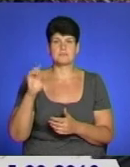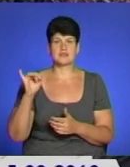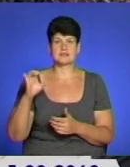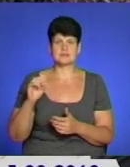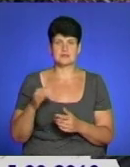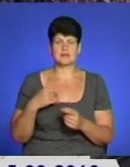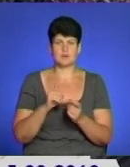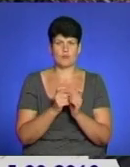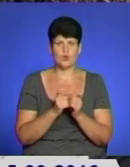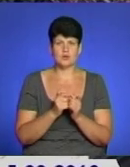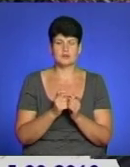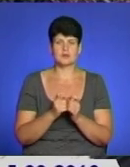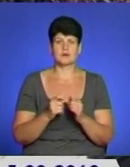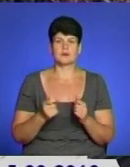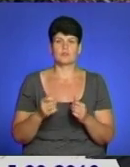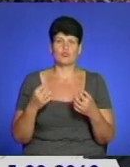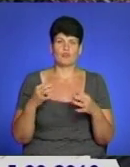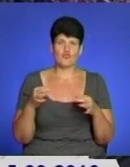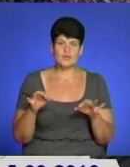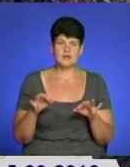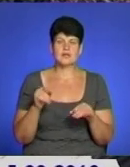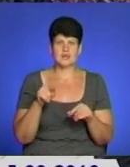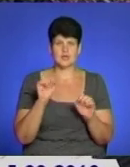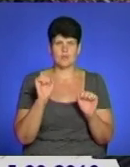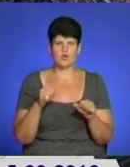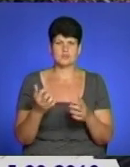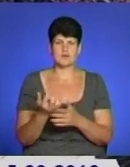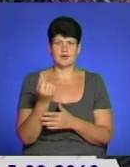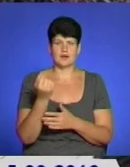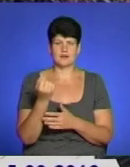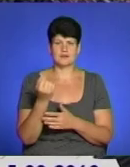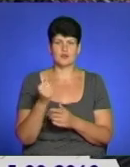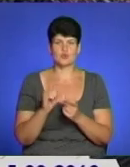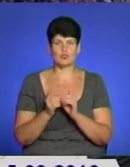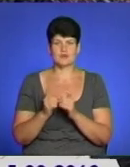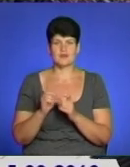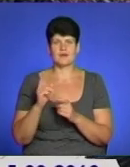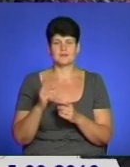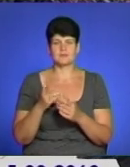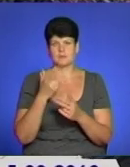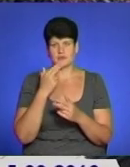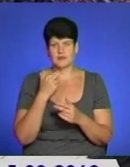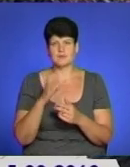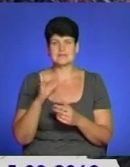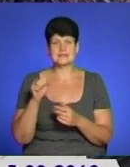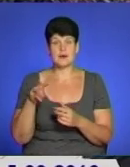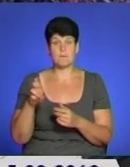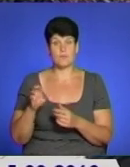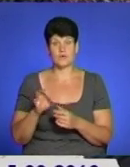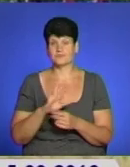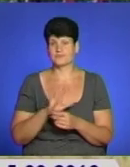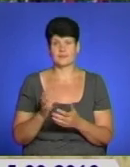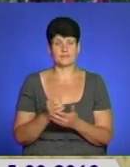якщо боротись повільні, то їх можна виграти. Якщо боротись по класичній там або по самбо, то не